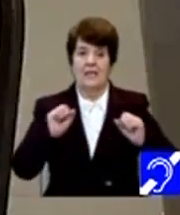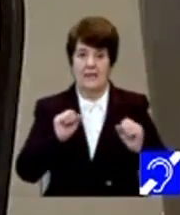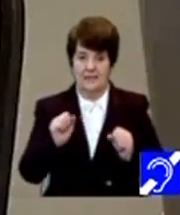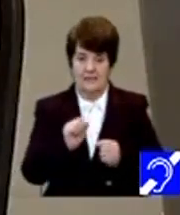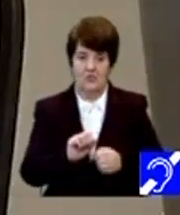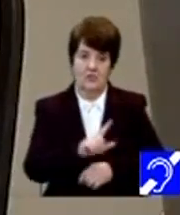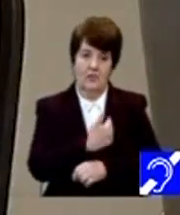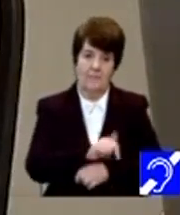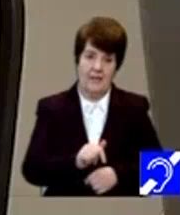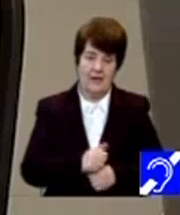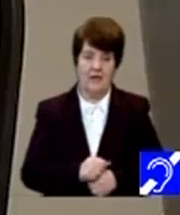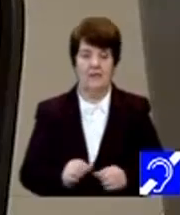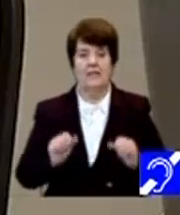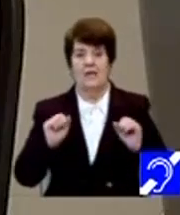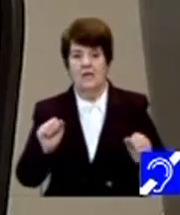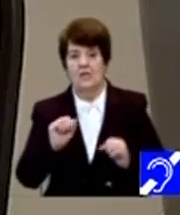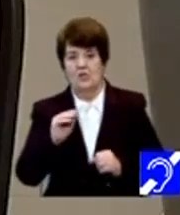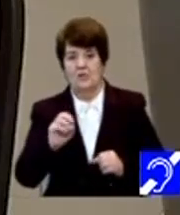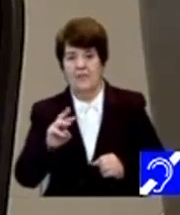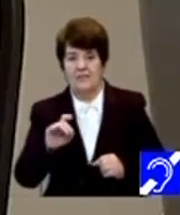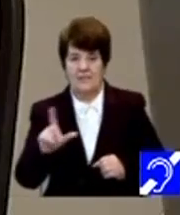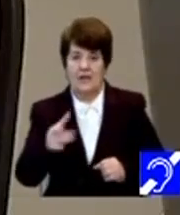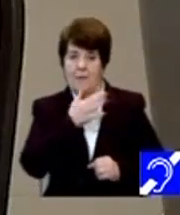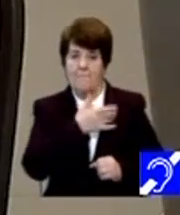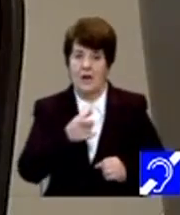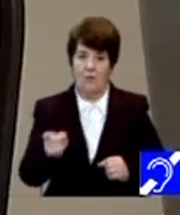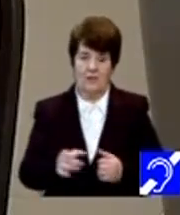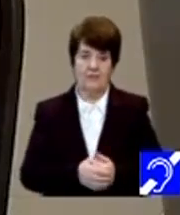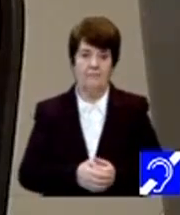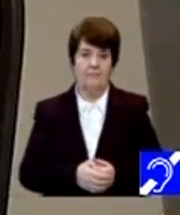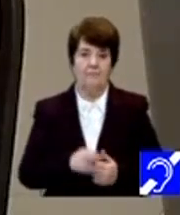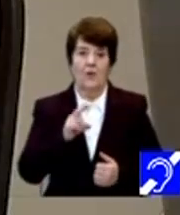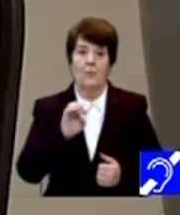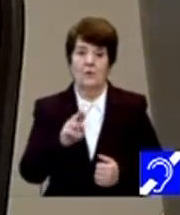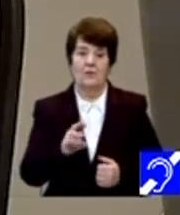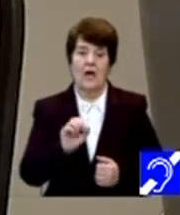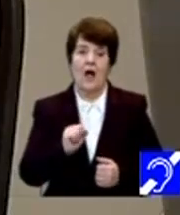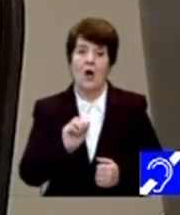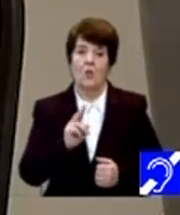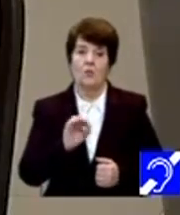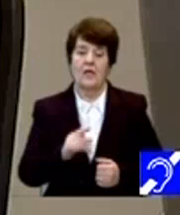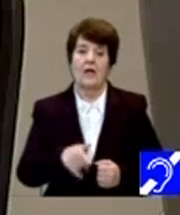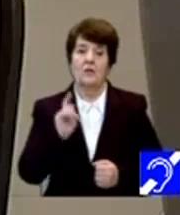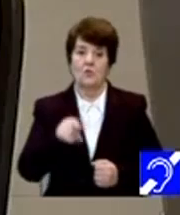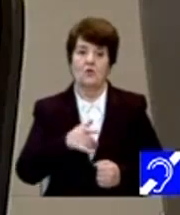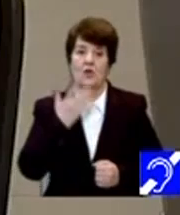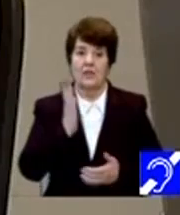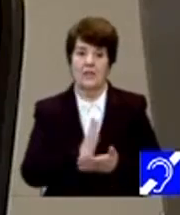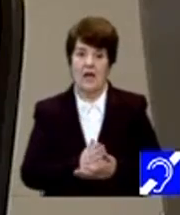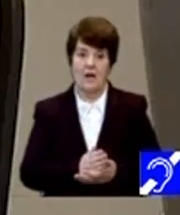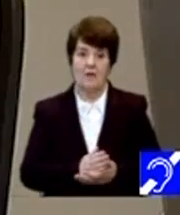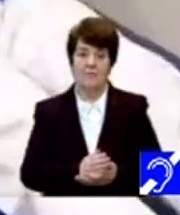de exerciții medicale, de gimnastică medicală, în perioada post-acută sau atunci când